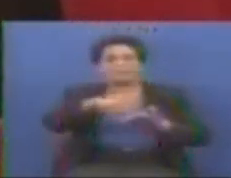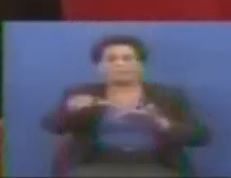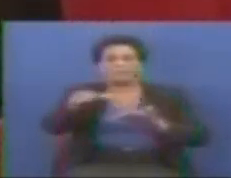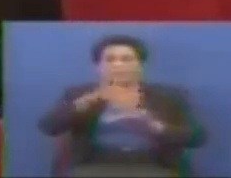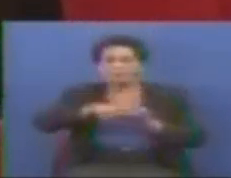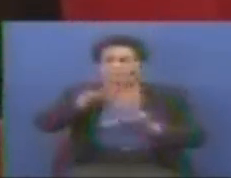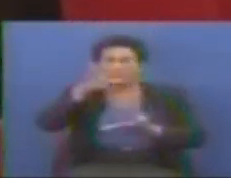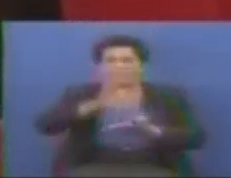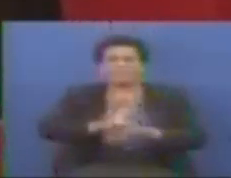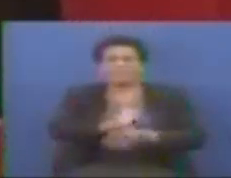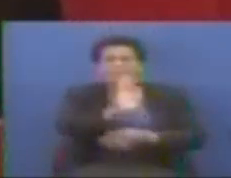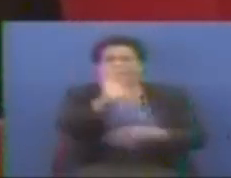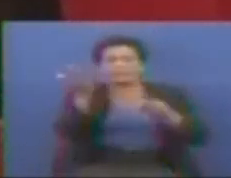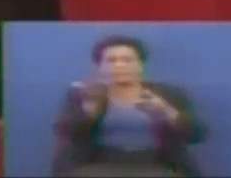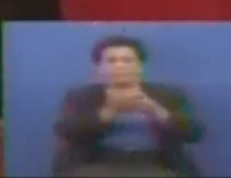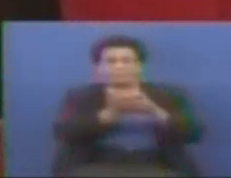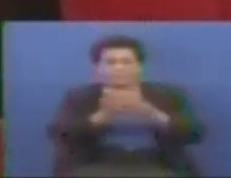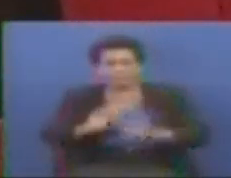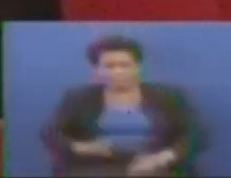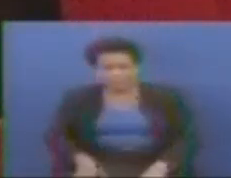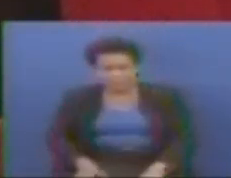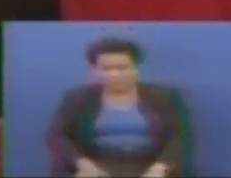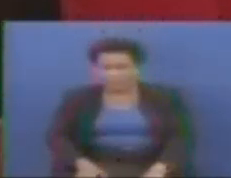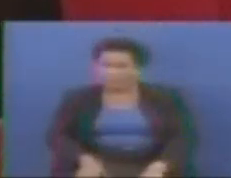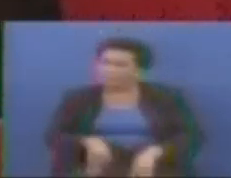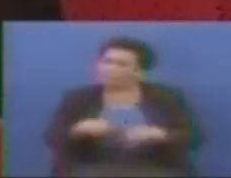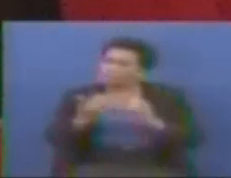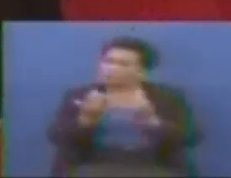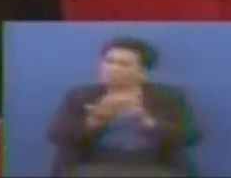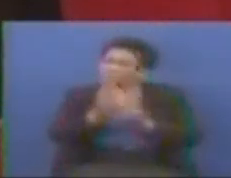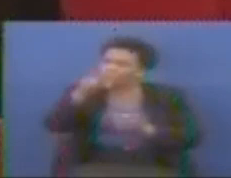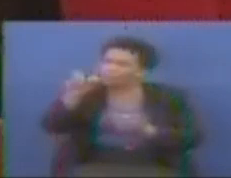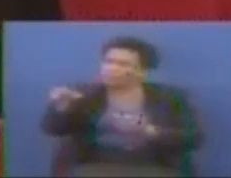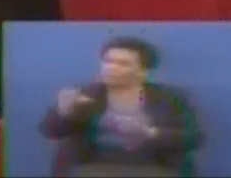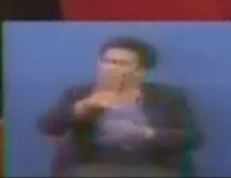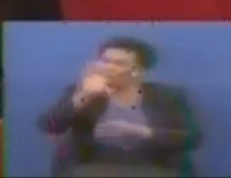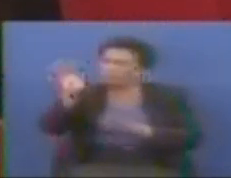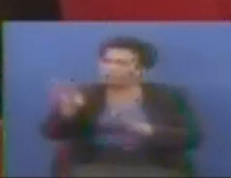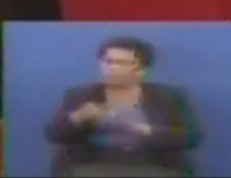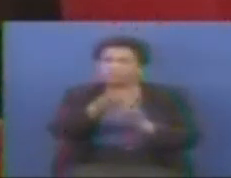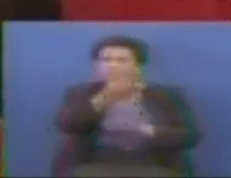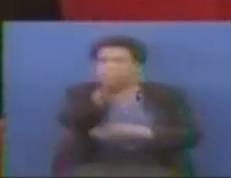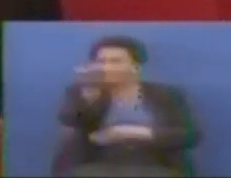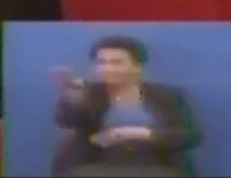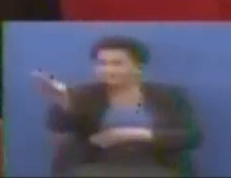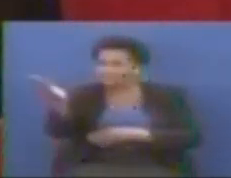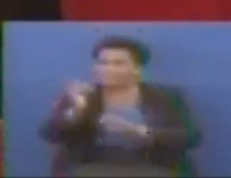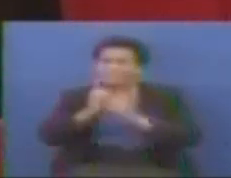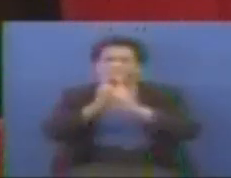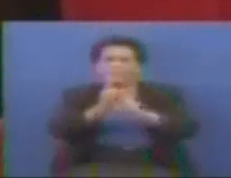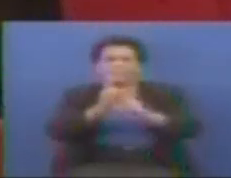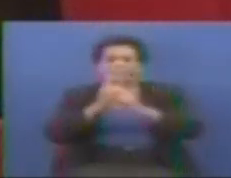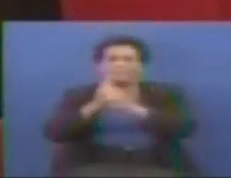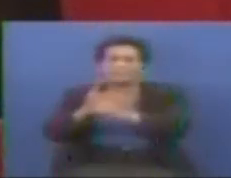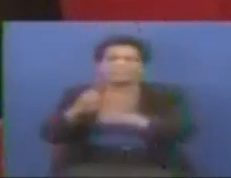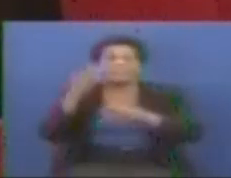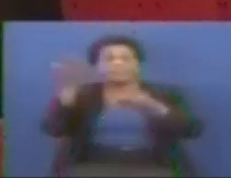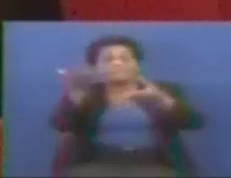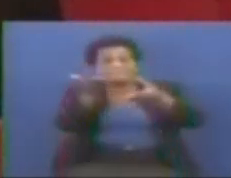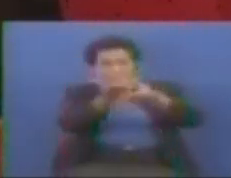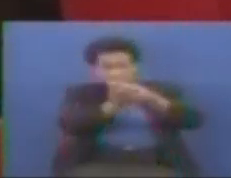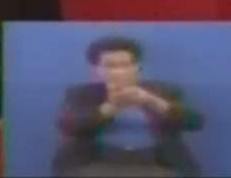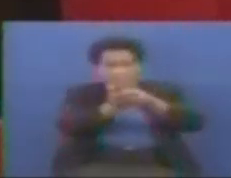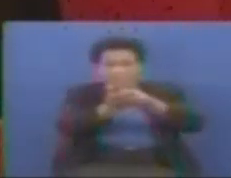Asante Mheshimiwa Naibu Spika kwa kunipa fursa ya kuuliza swali la nyongeza. Kwa kuwa ajali za barabarani